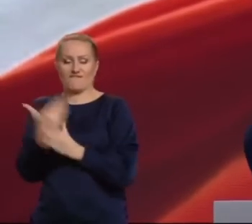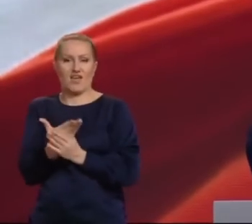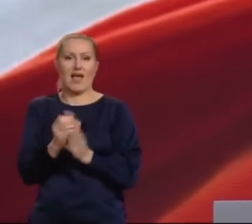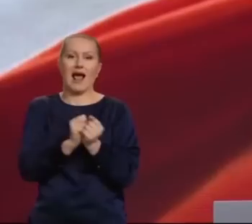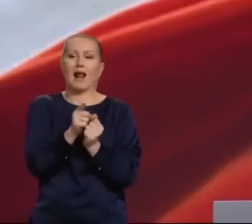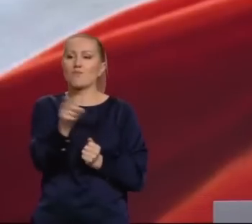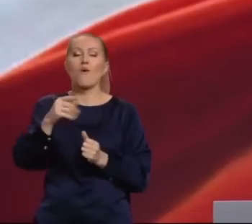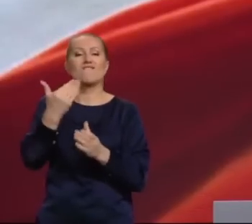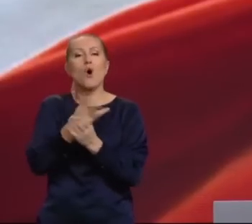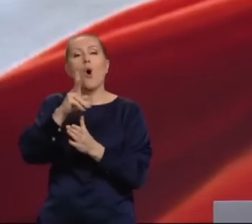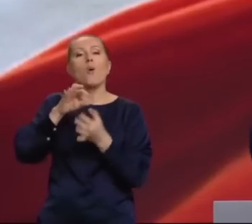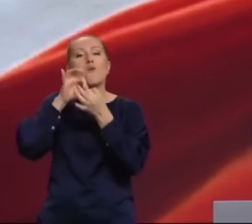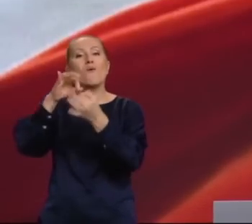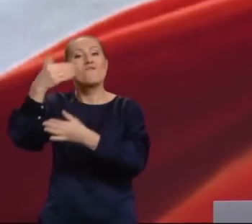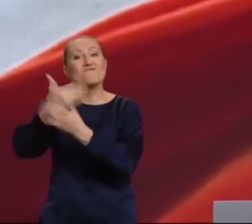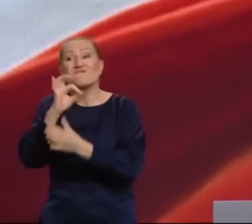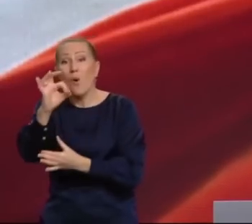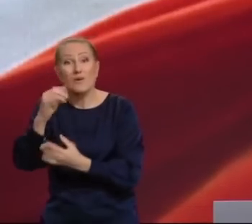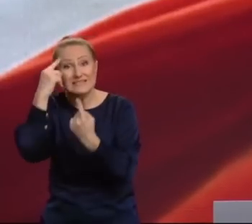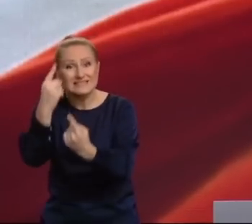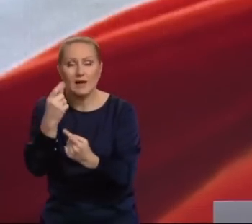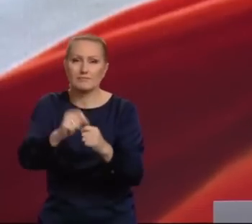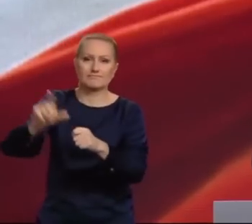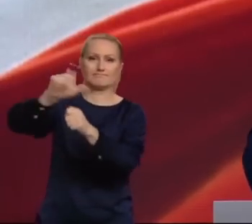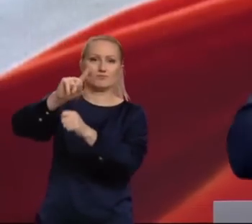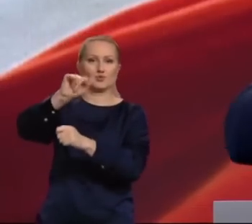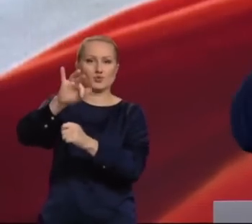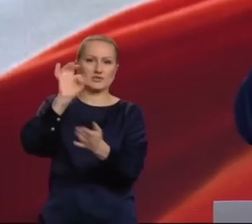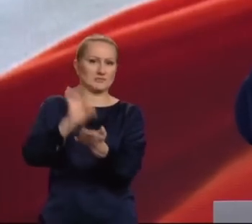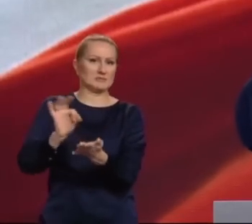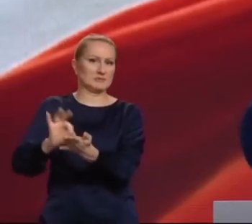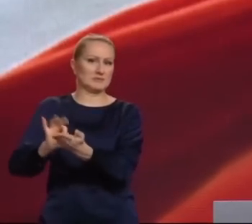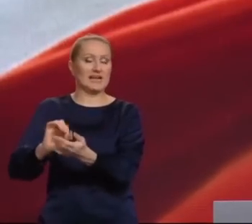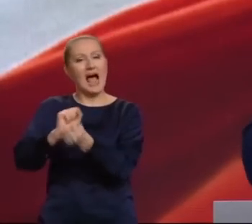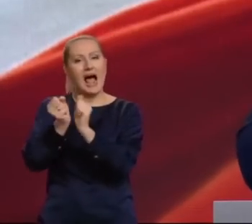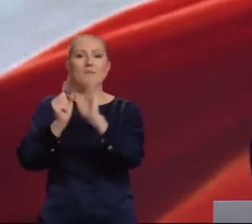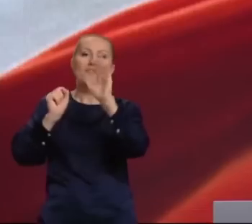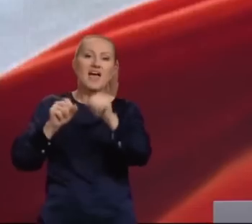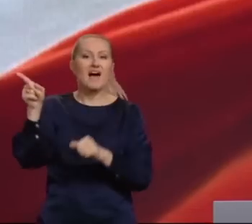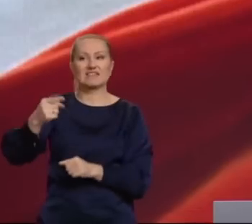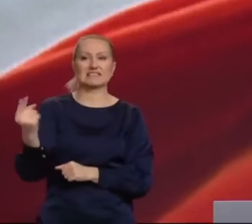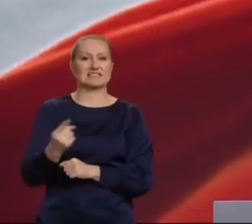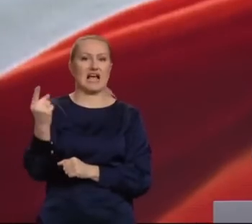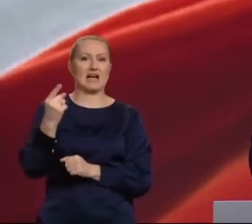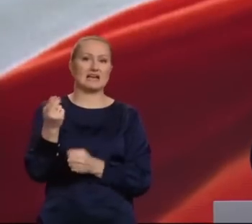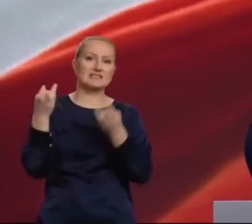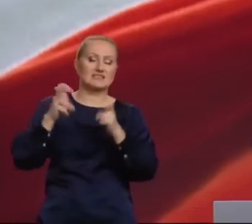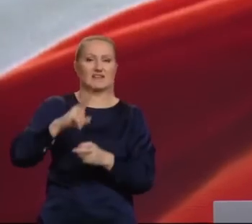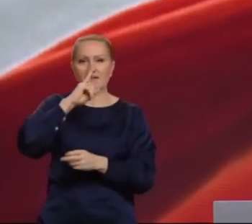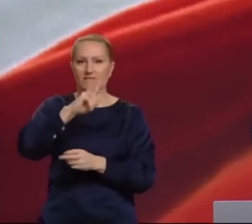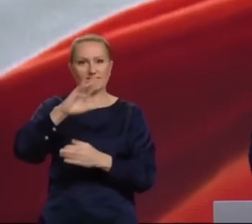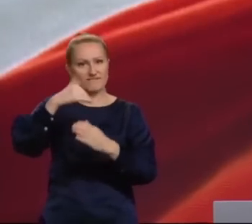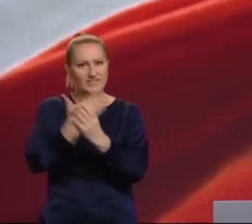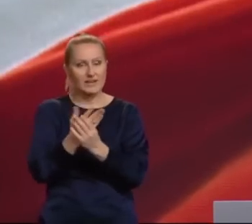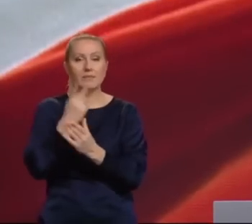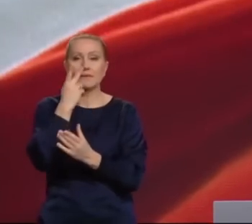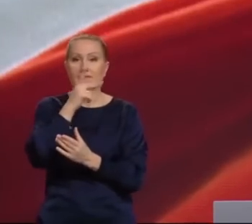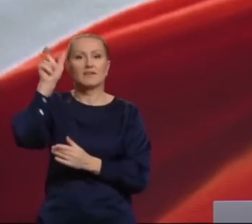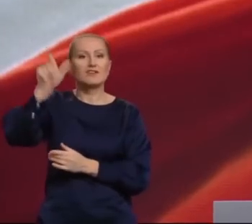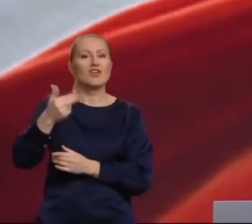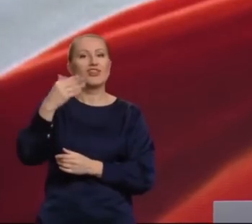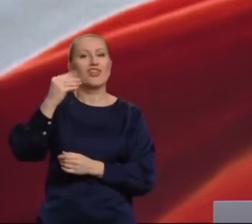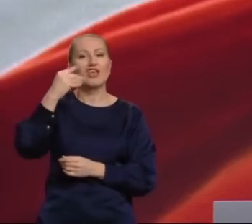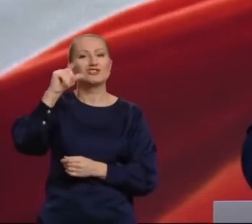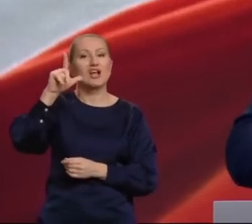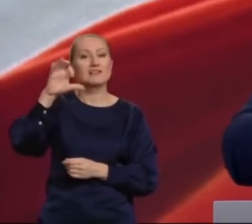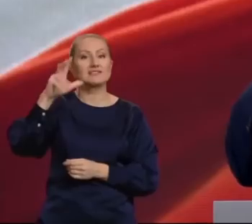osobom prowadzącym działalność gospodarczą podwyższał ZUS bardzo konsekwentnie, albo wręcz zakazywał działalności gospodarczej. Zrobił z Niedzielskiego